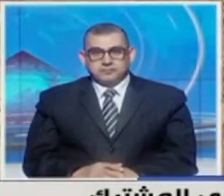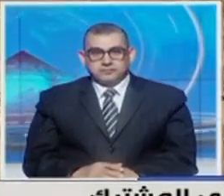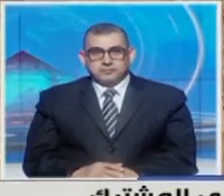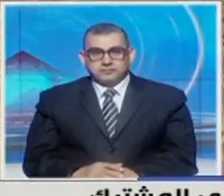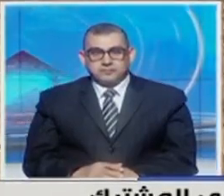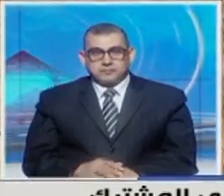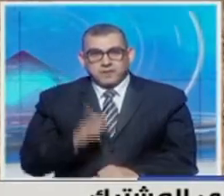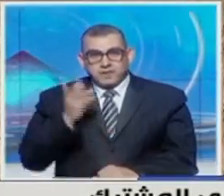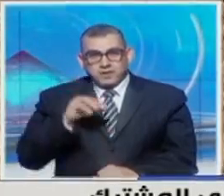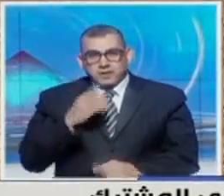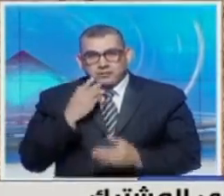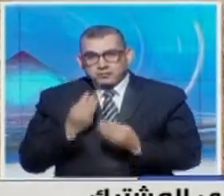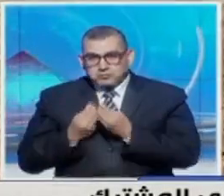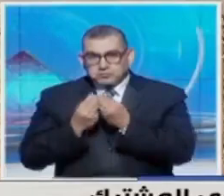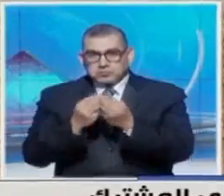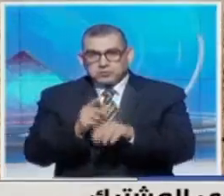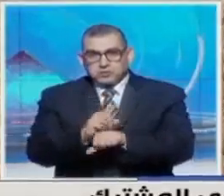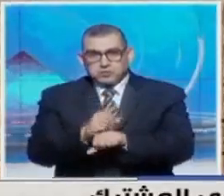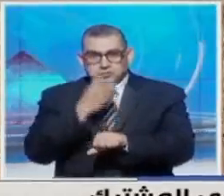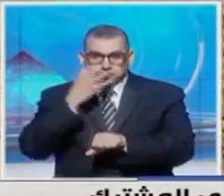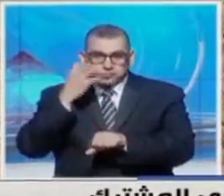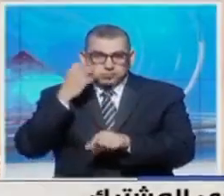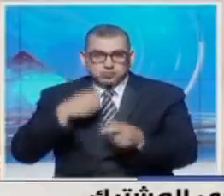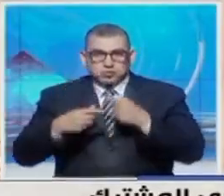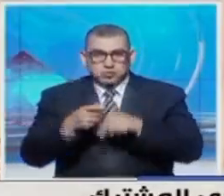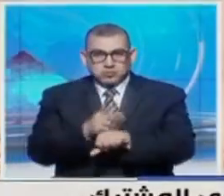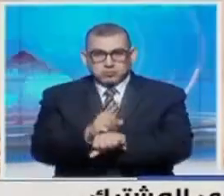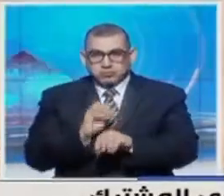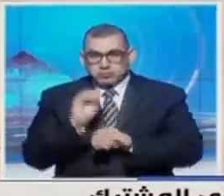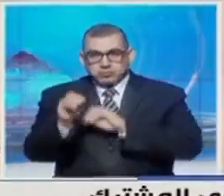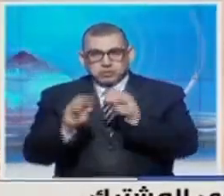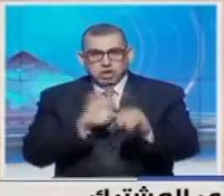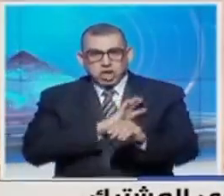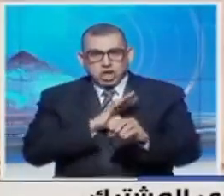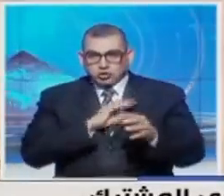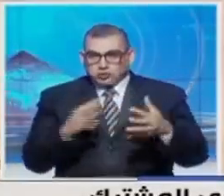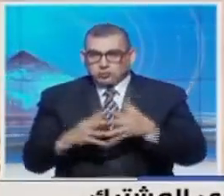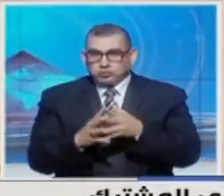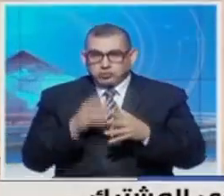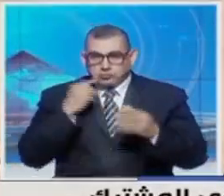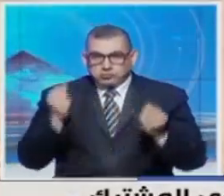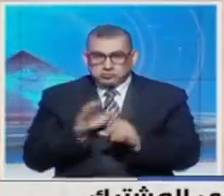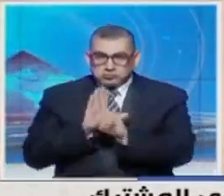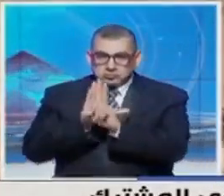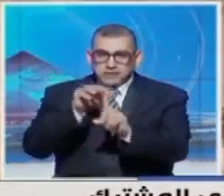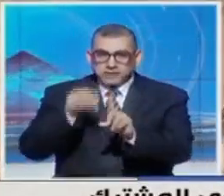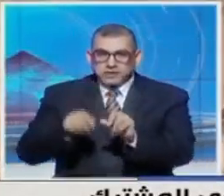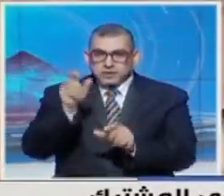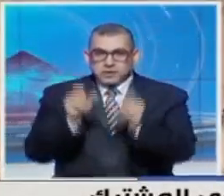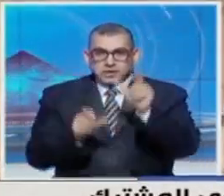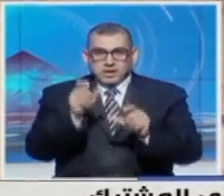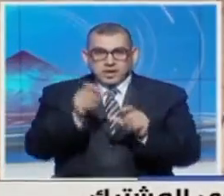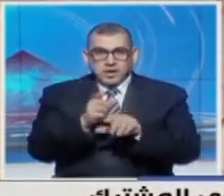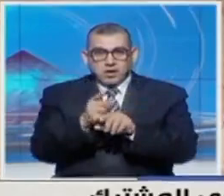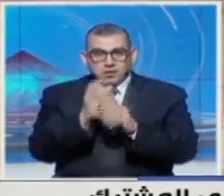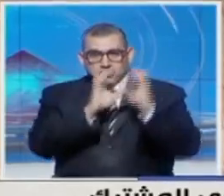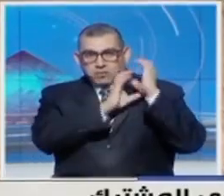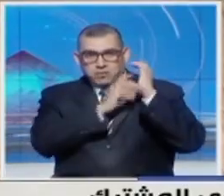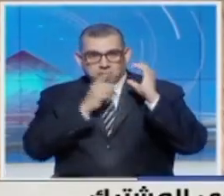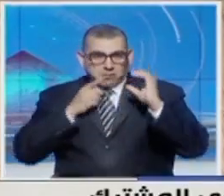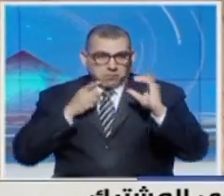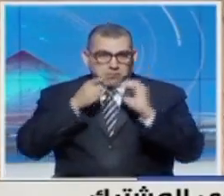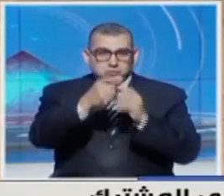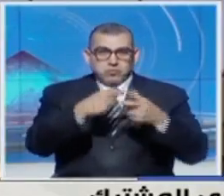كما تم دفع المقدمات الميكانيكية والمدرعة للقوات المشاركة المدعومة بعناصر المقذوفات الموجهة